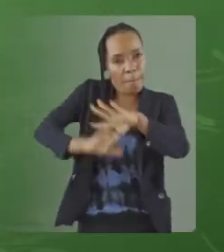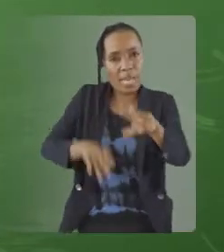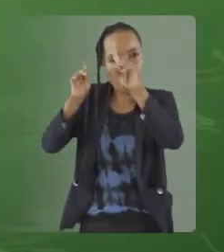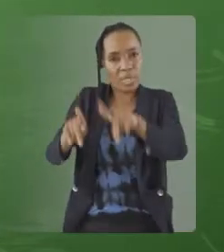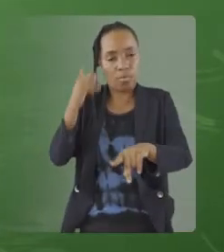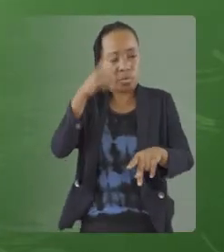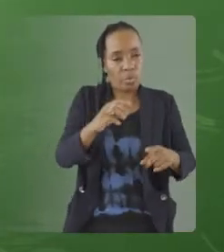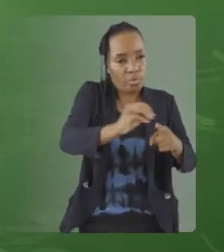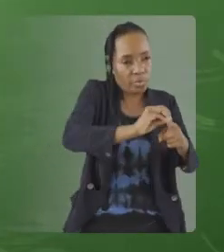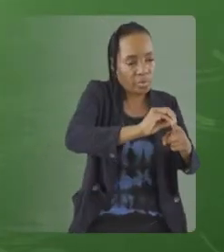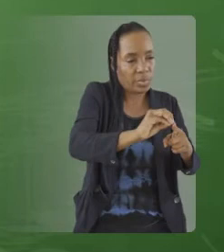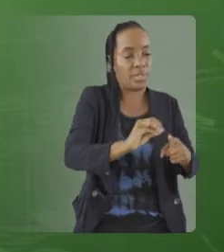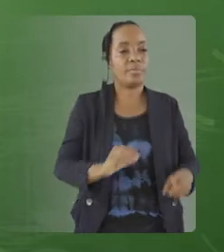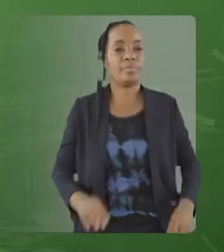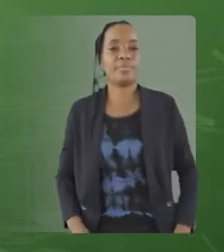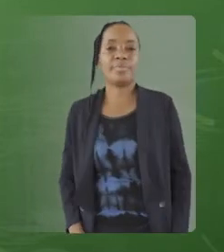soigneurs.